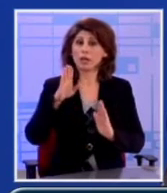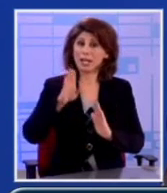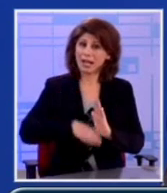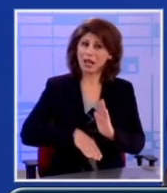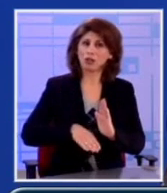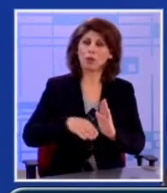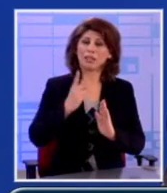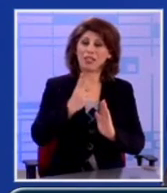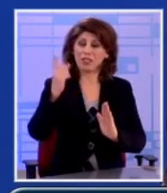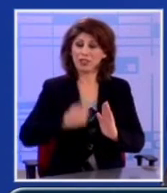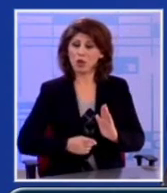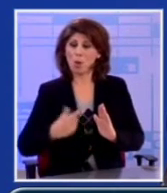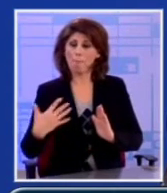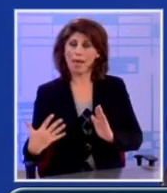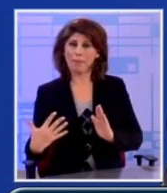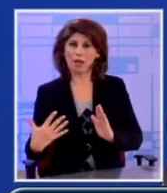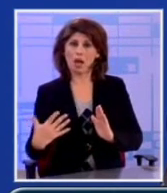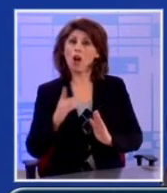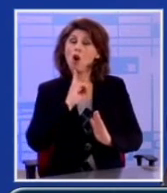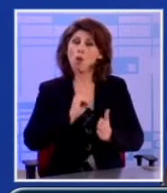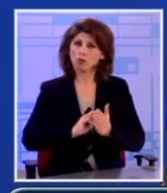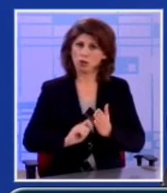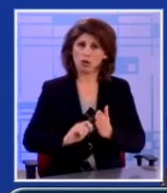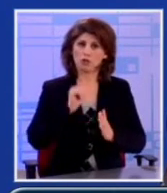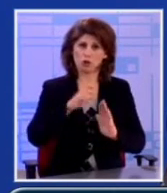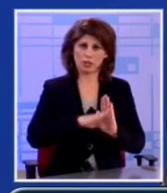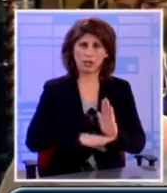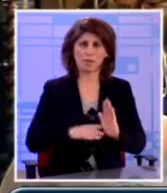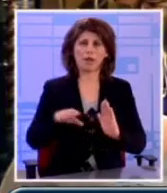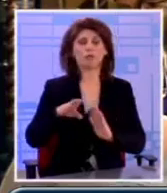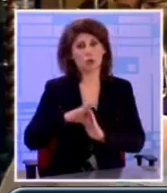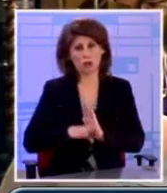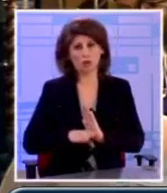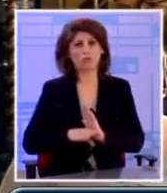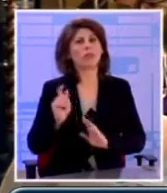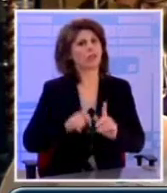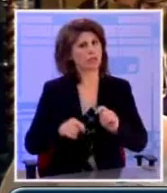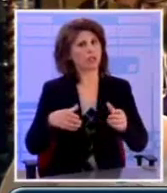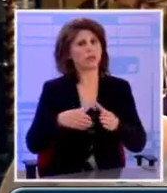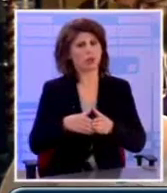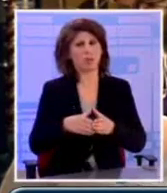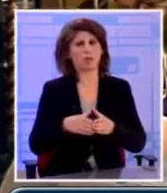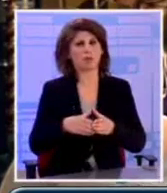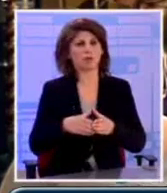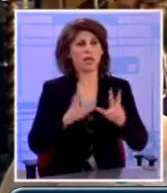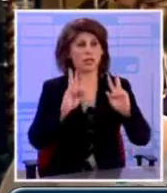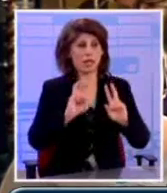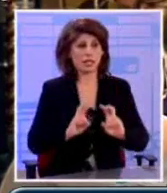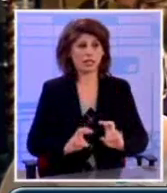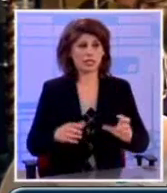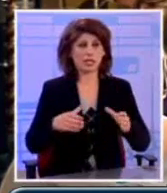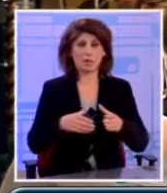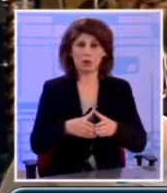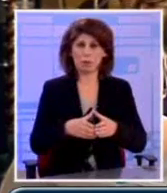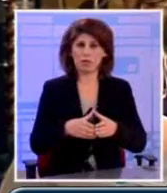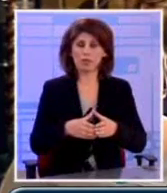μικρότερη από τα 2/5, όπως λέει το Σύνταγμα και ο κανονισμός, θα συσταθεί η Επιτροπή. Οι εξεταστικές